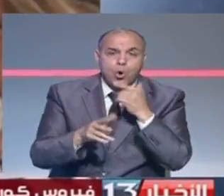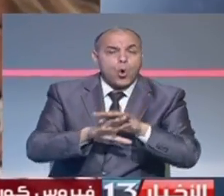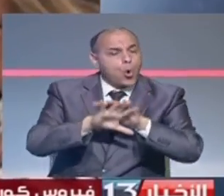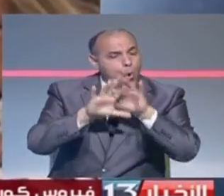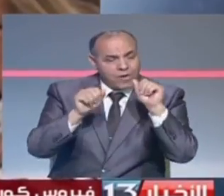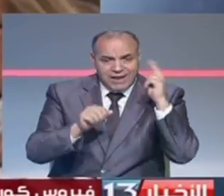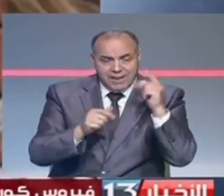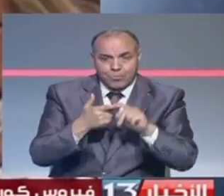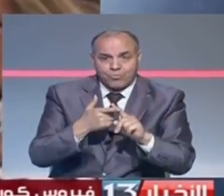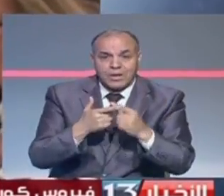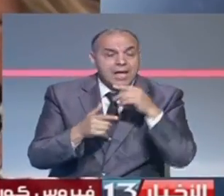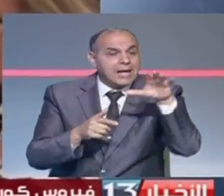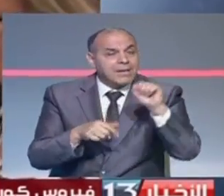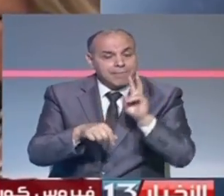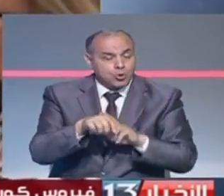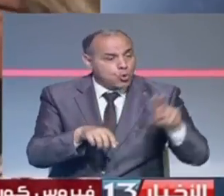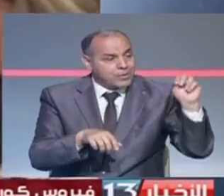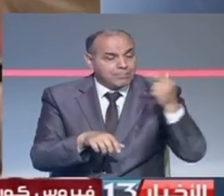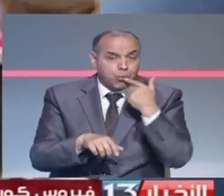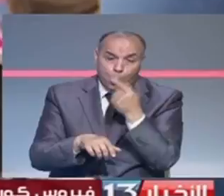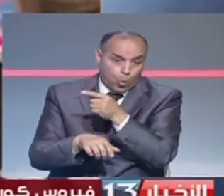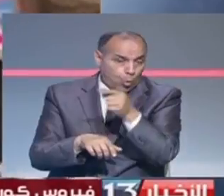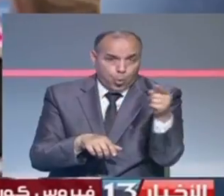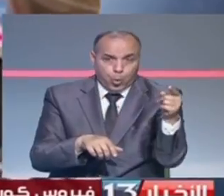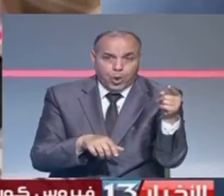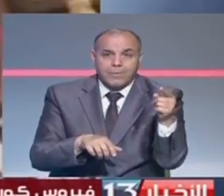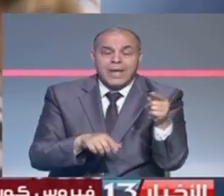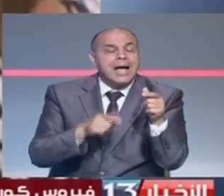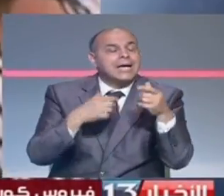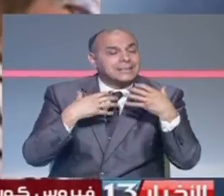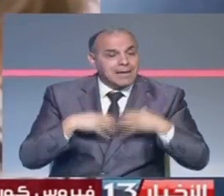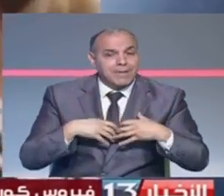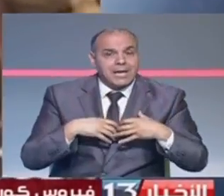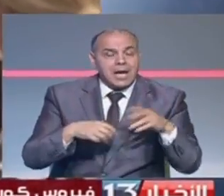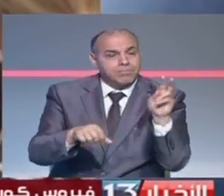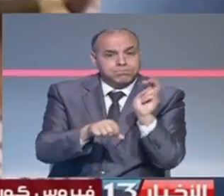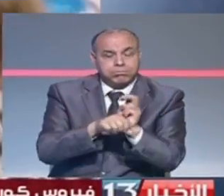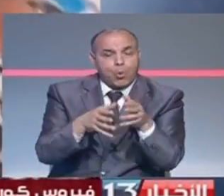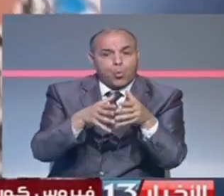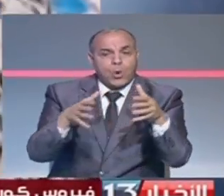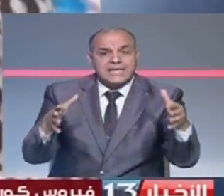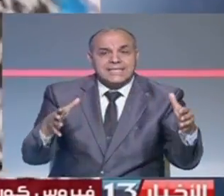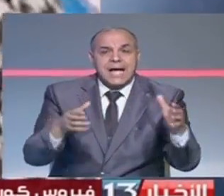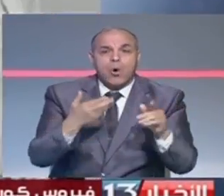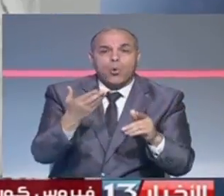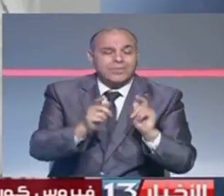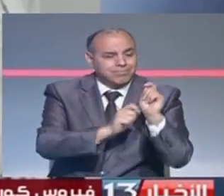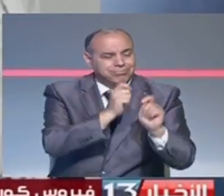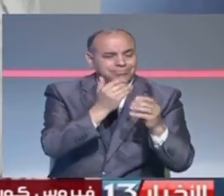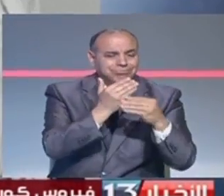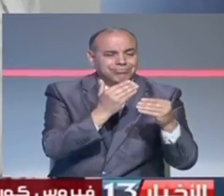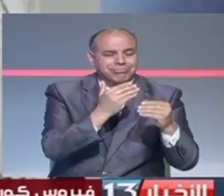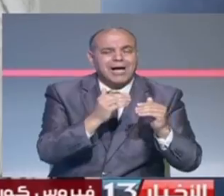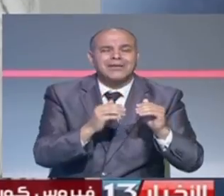مكان كما دعا الامين العام للامم المتحده الدائمين الى تعليق واسعا لسداد ديون البلدان